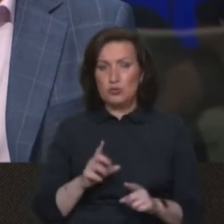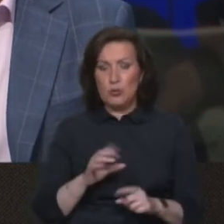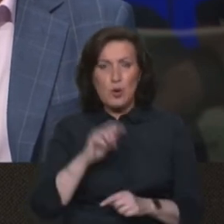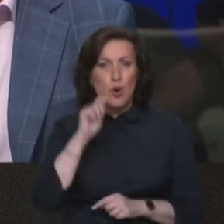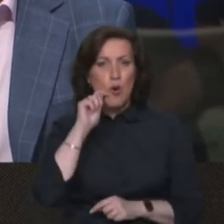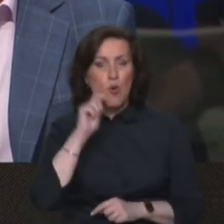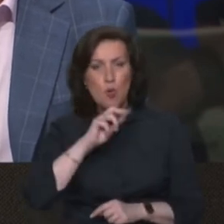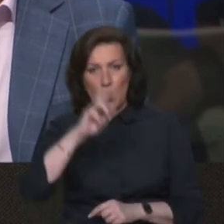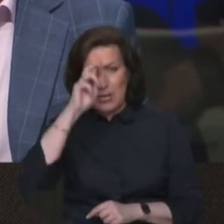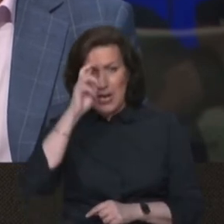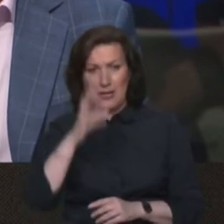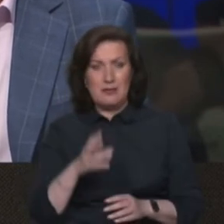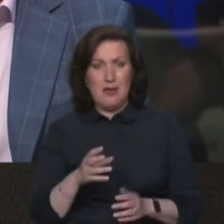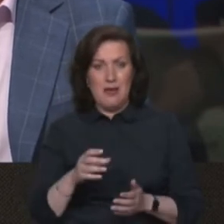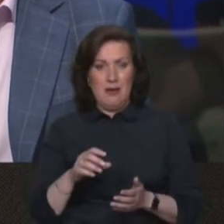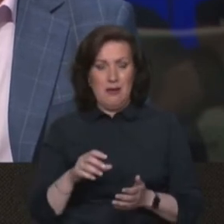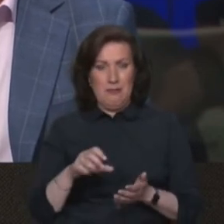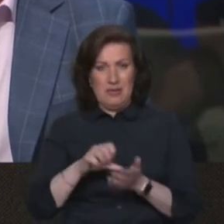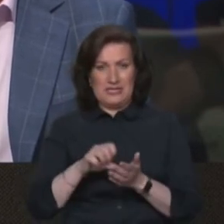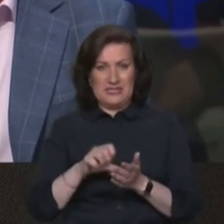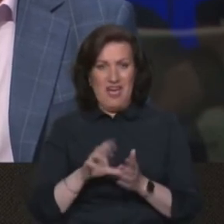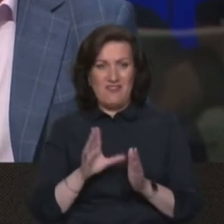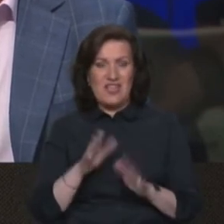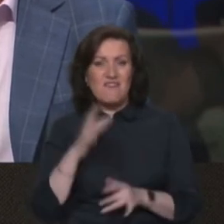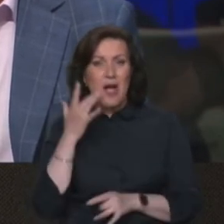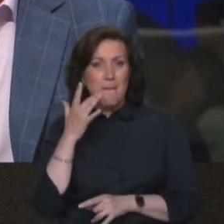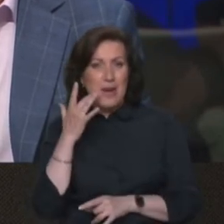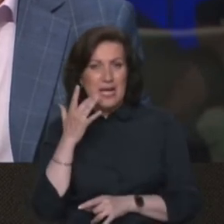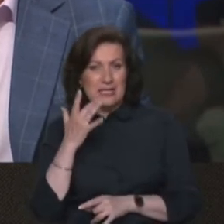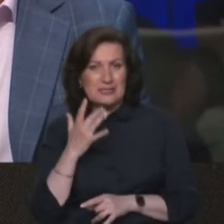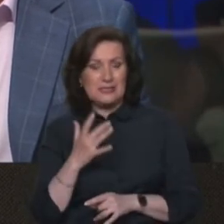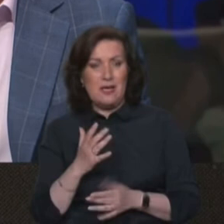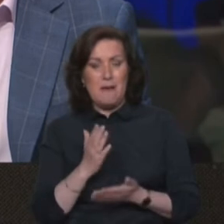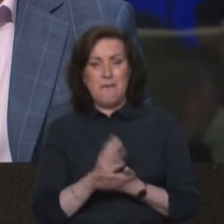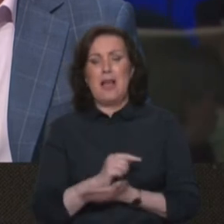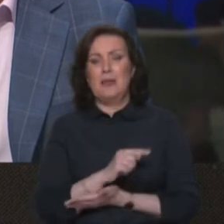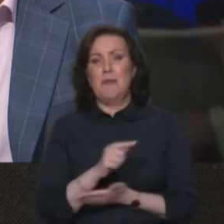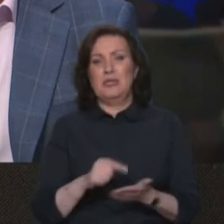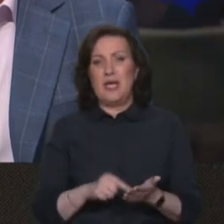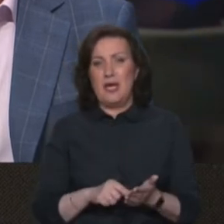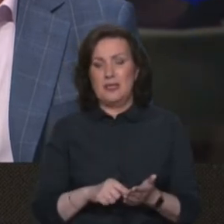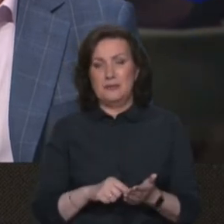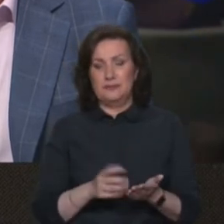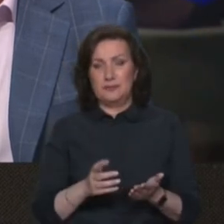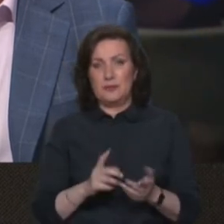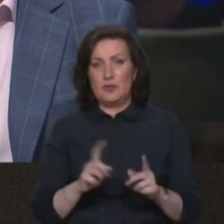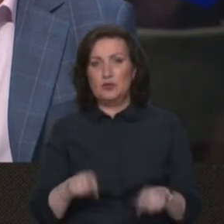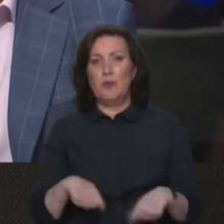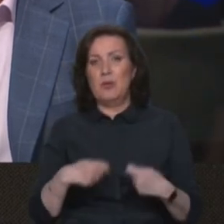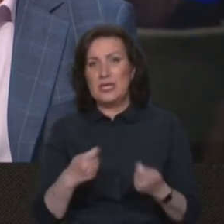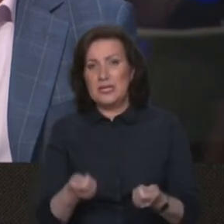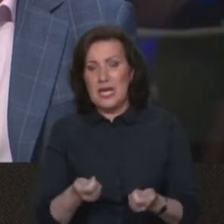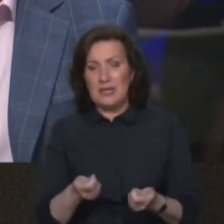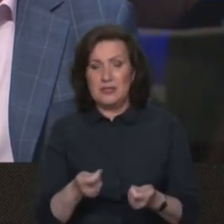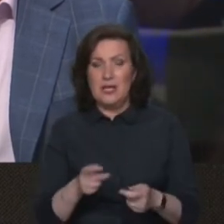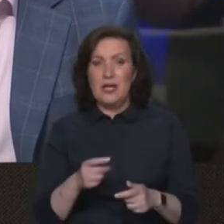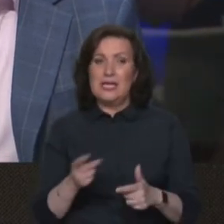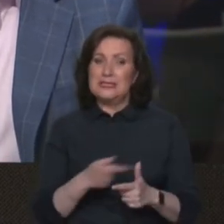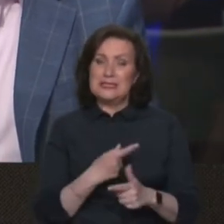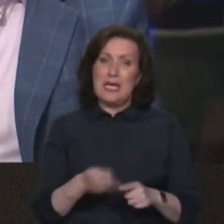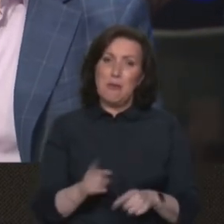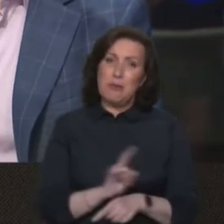щоб Україна представилася до уряду тут в Америці і мали питання, і передати чи то брехня, чи